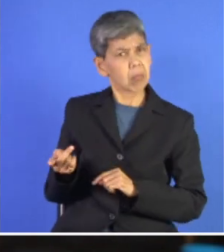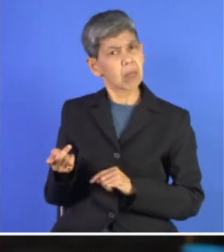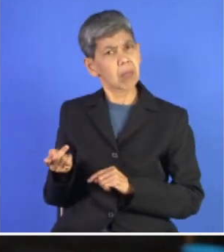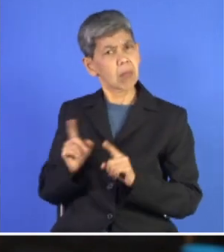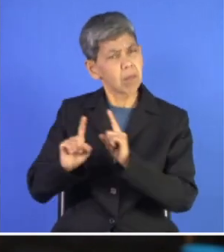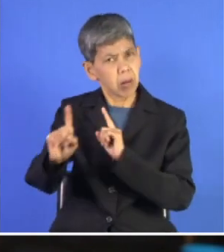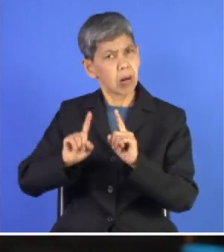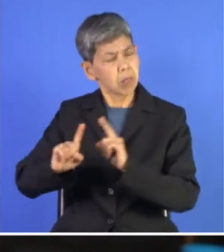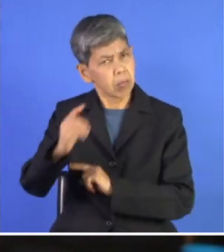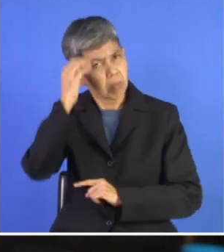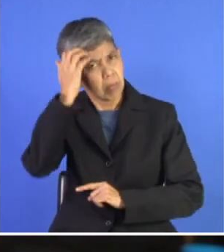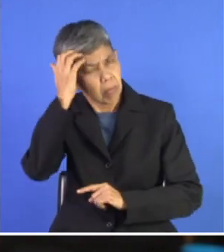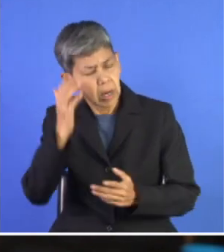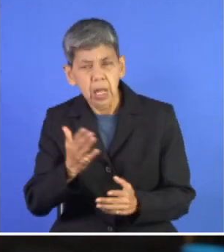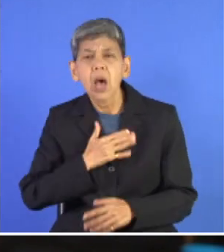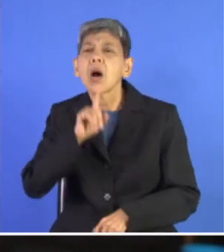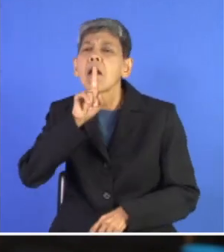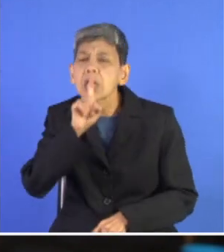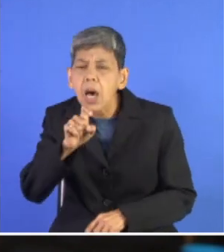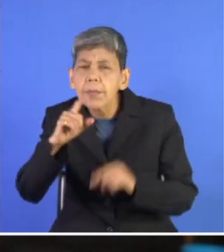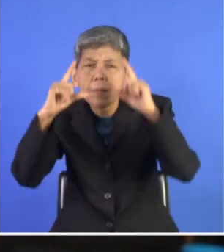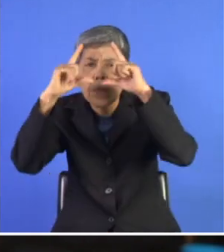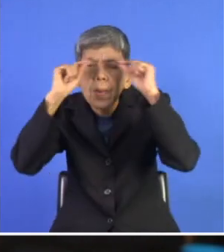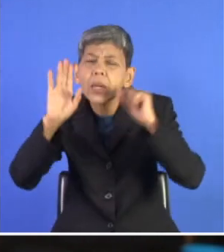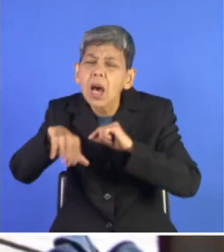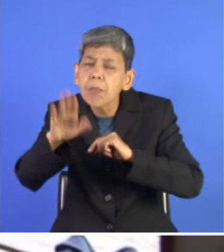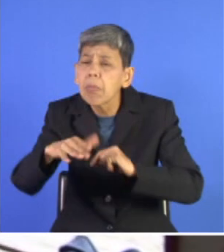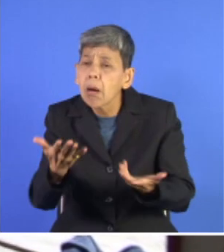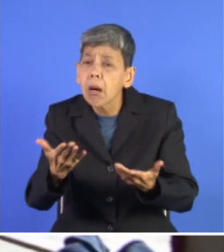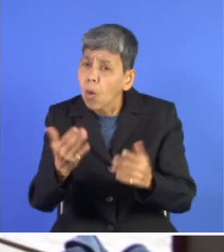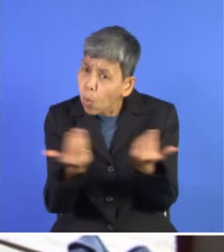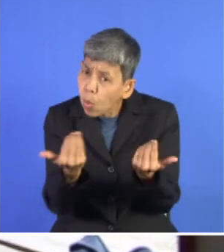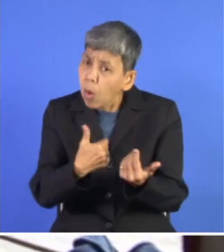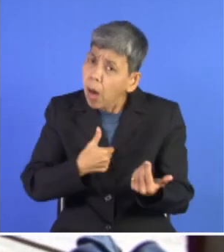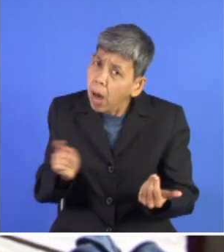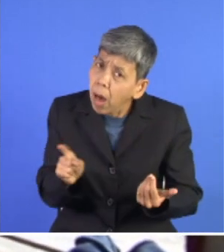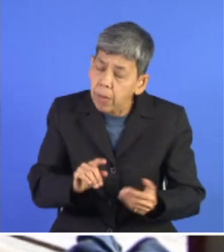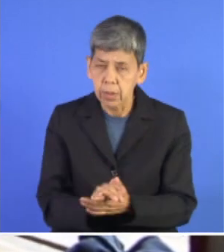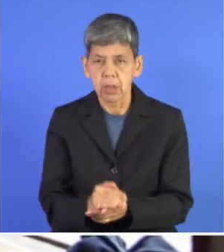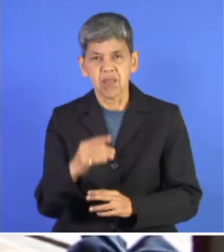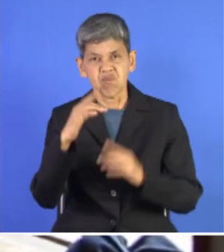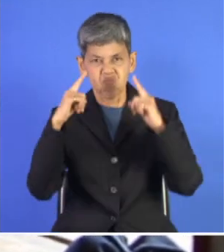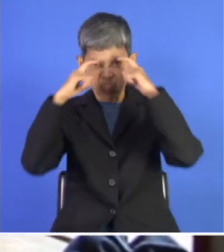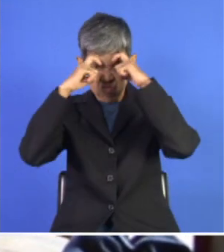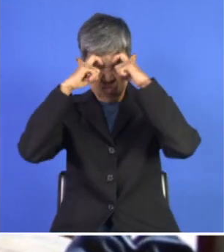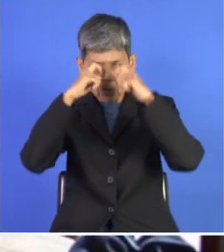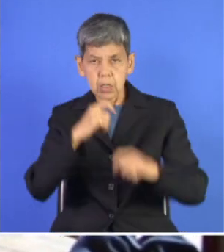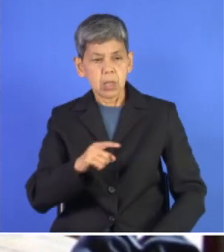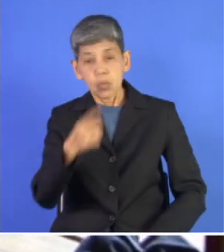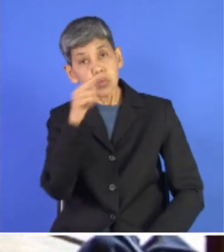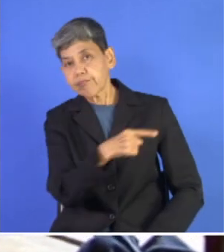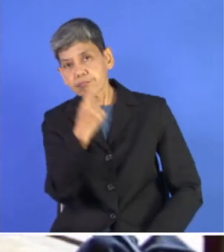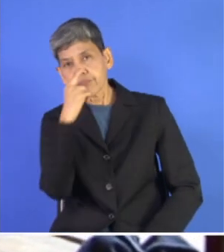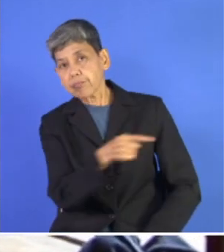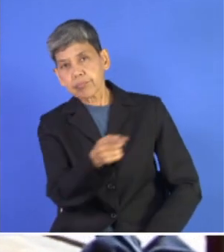ได้รับการรักษาแล้วเธอไปทวงถามที่เคาน์เตอร์ห้องฉุกเฉินว่าตกหล่นหรือเปล่าเจ้าหน้าที่ทำสีหน้าไม่พอใจพร้อมกับชี้นิ้วไปที่ป้ายแล้ว